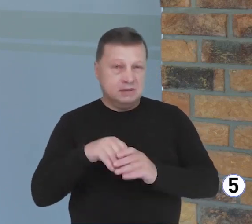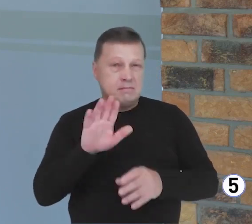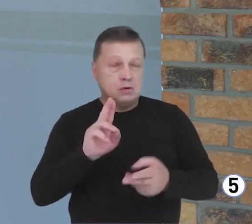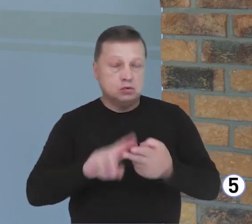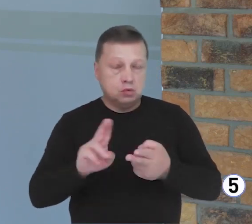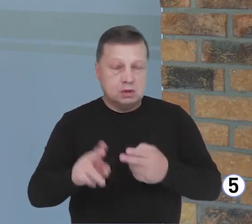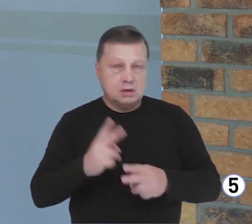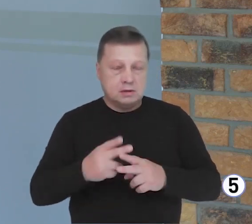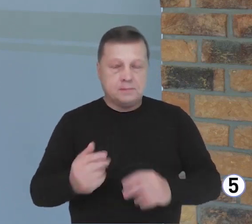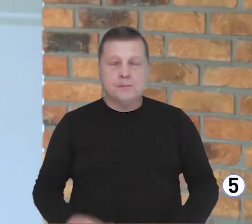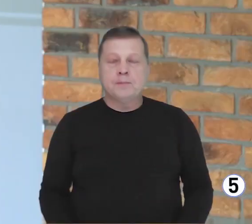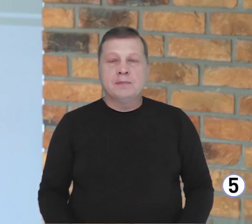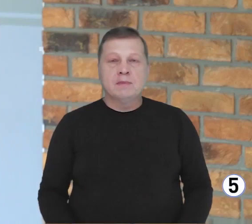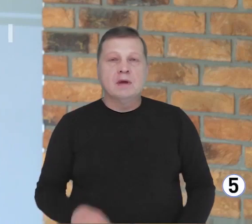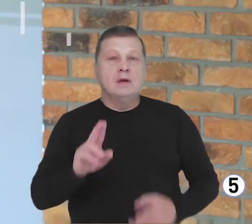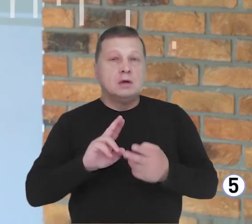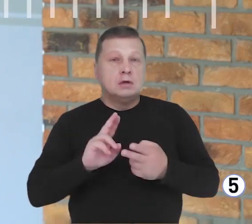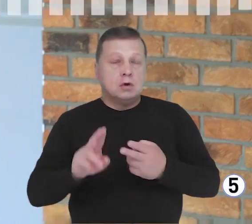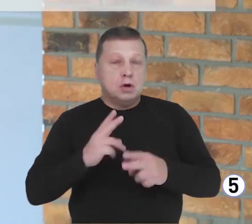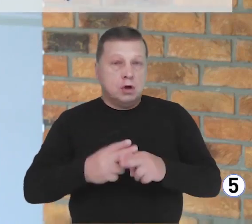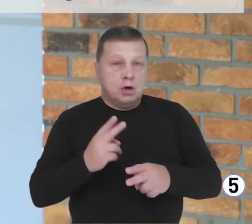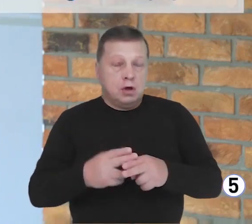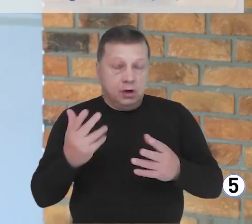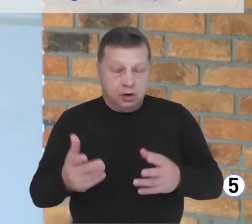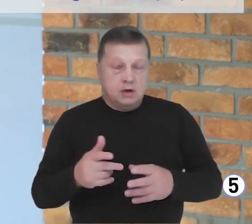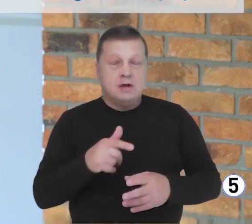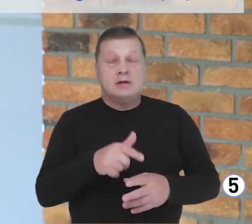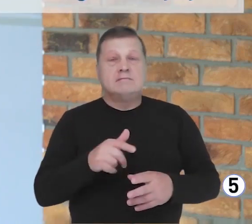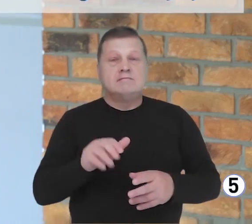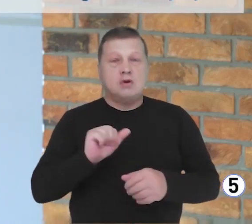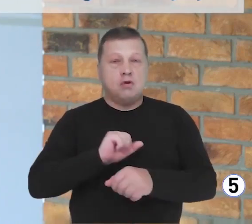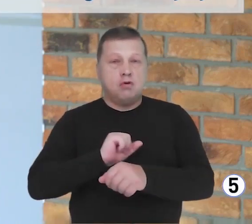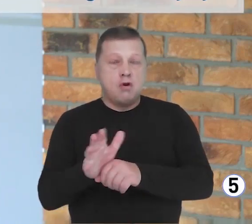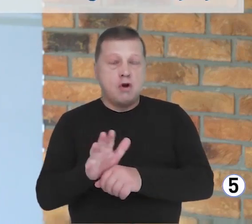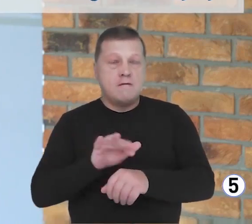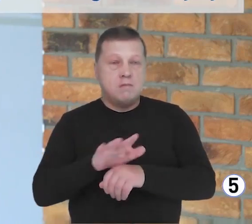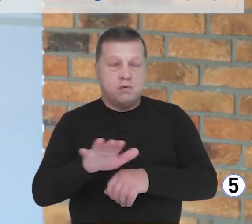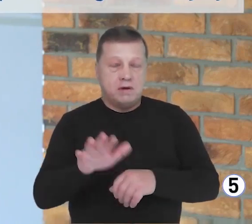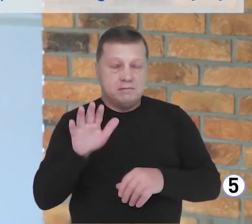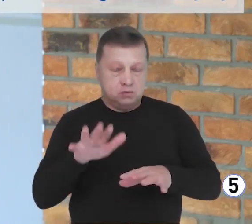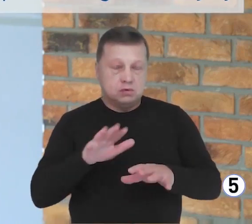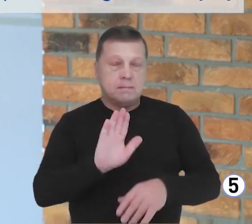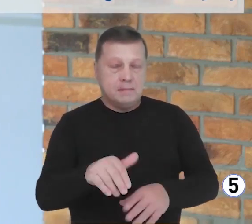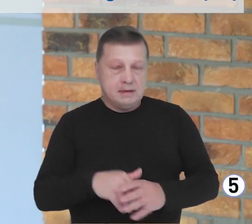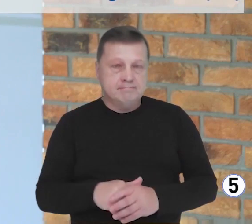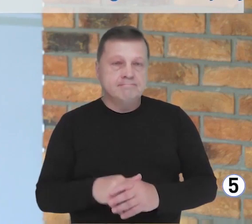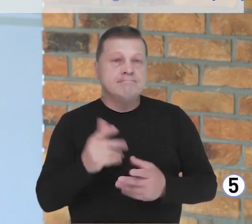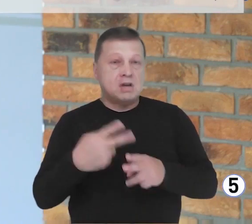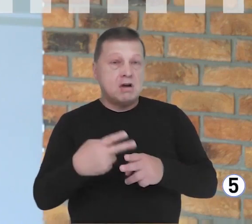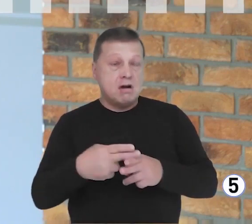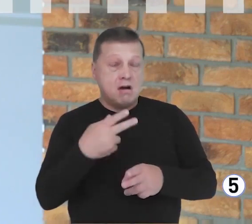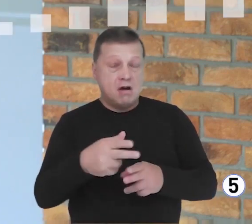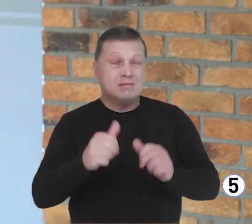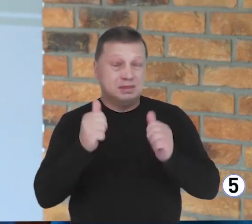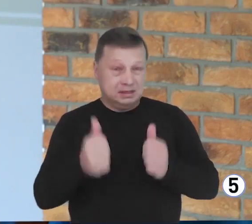bezpiecznie, mając cukrzycę. Cukrzyca ma niezwykle duży wpływ na przebieg COVID-19. Niestety